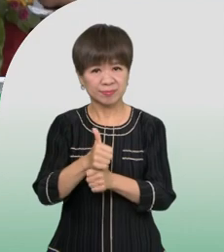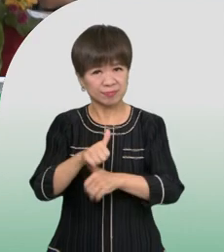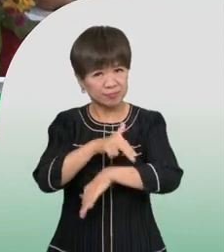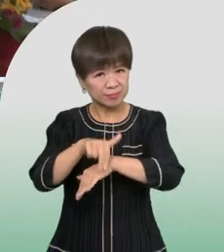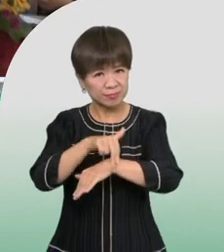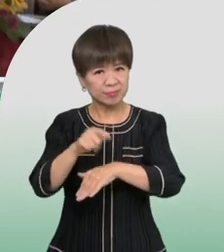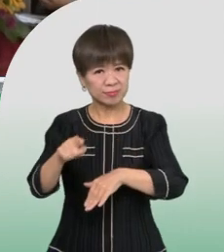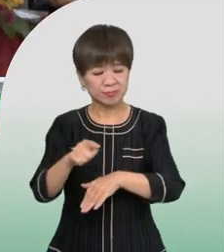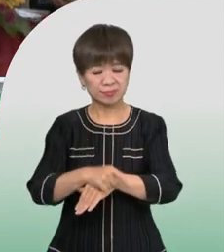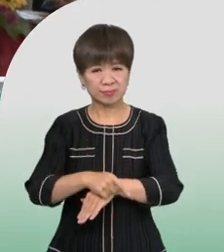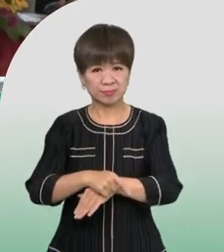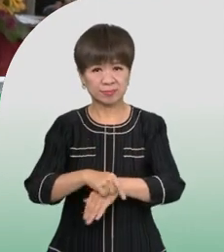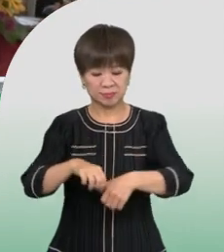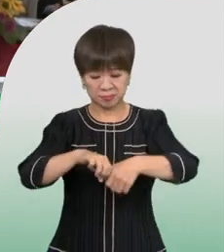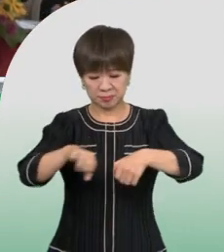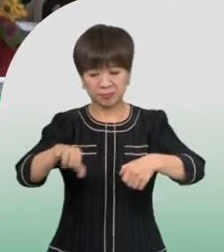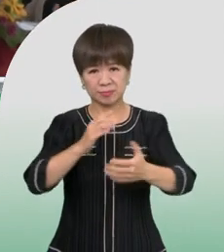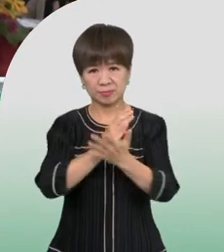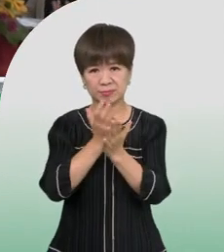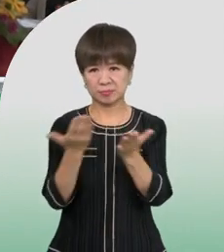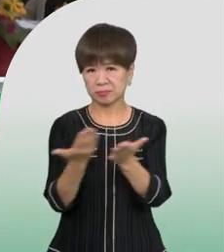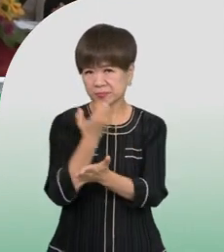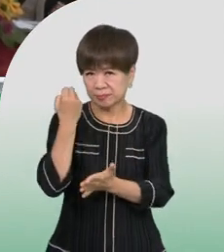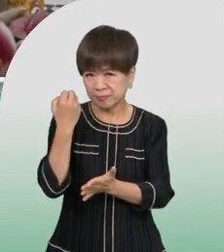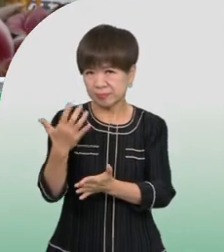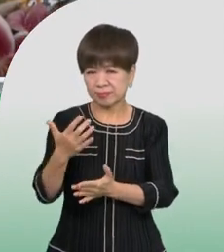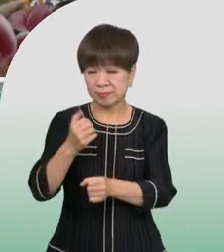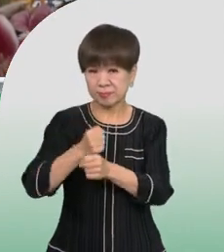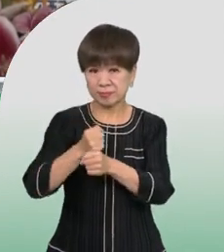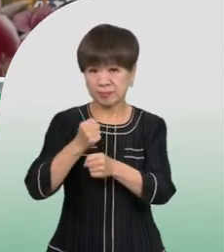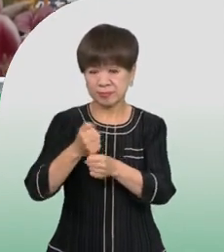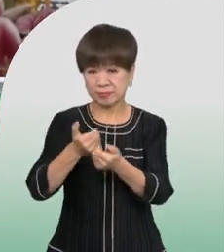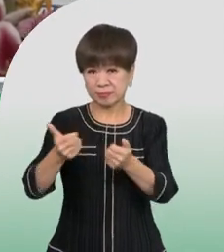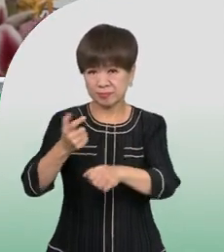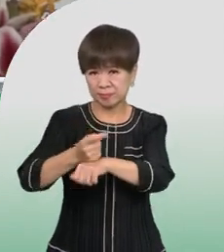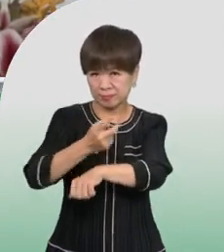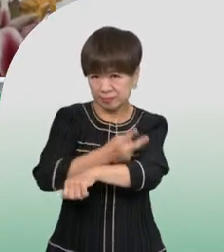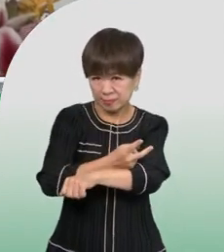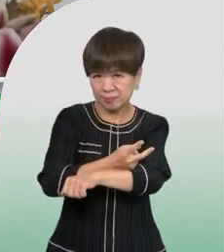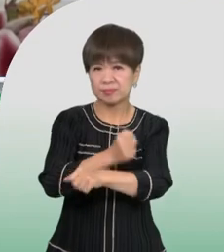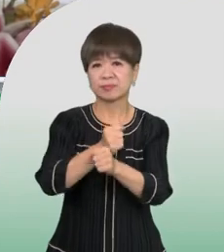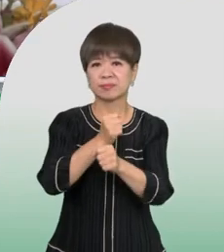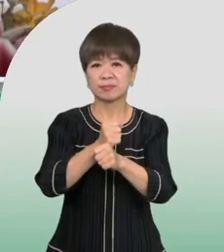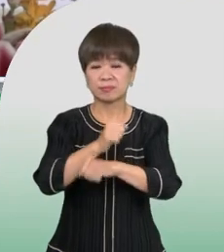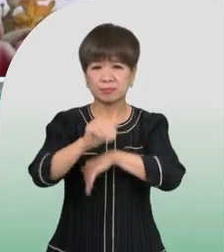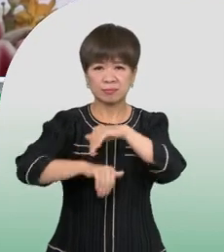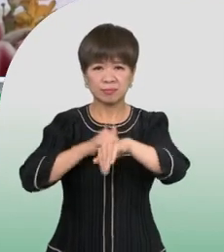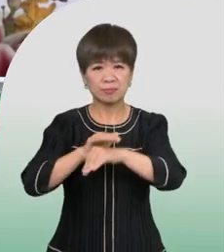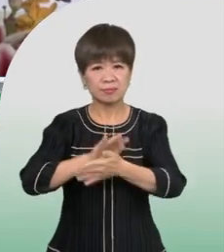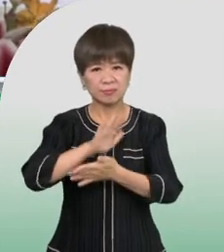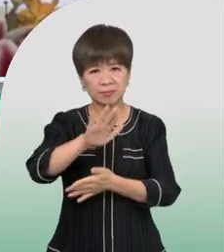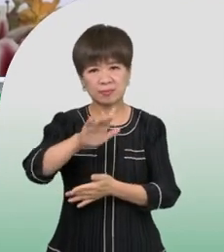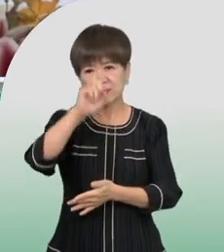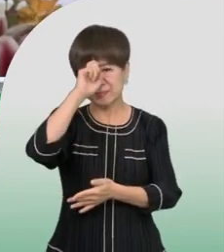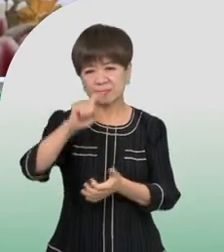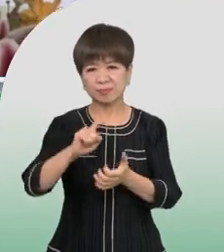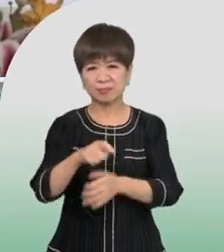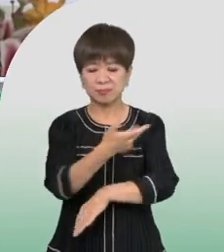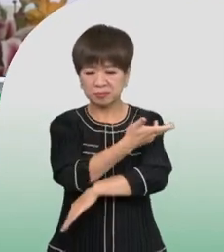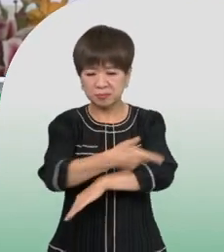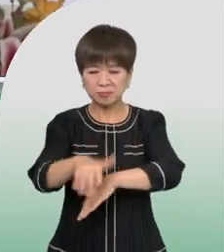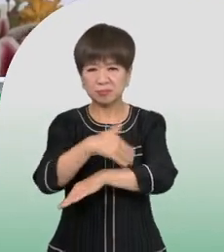划判地的公开泥土进行改善工程，分做两期来施工，希望完工过后，虽